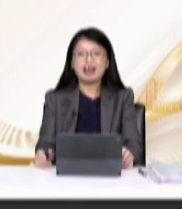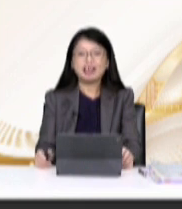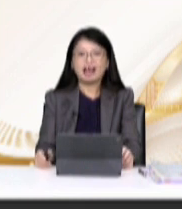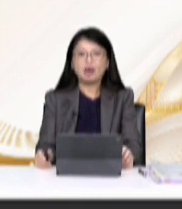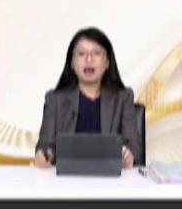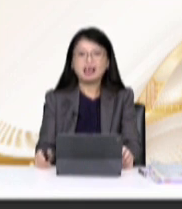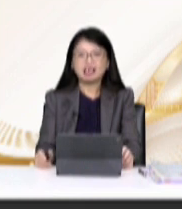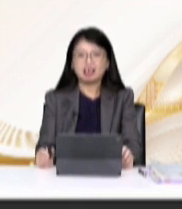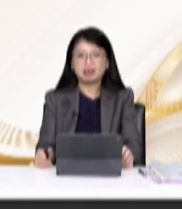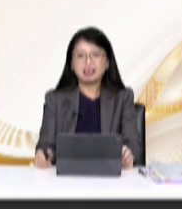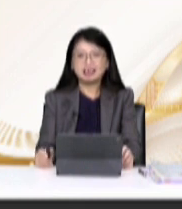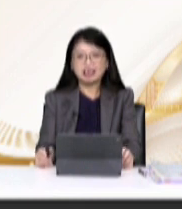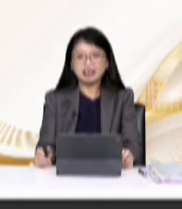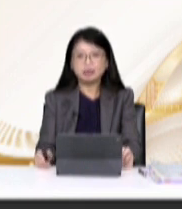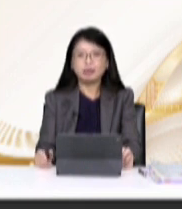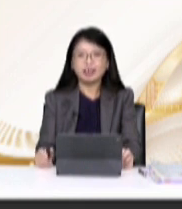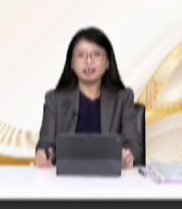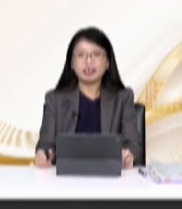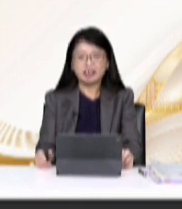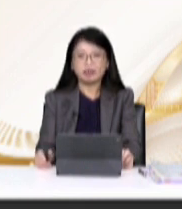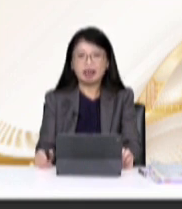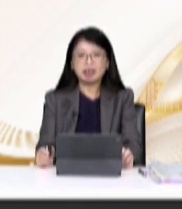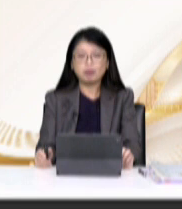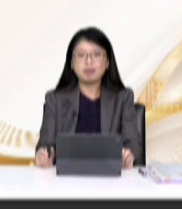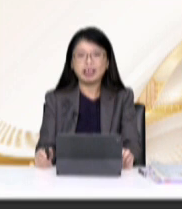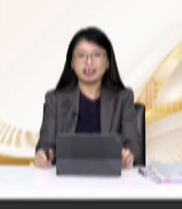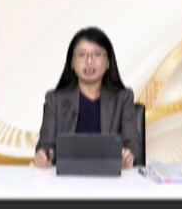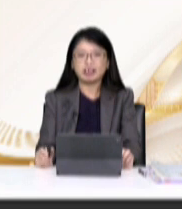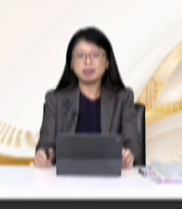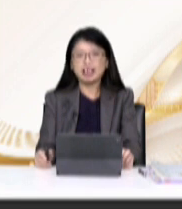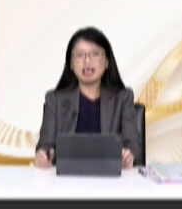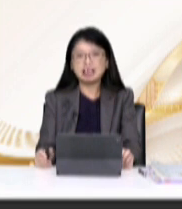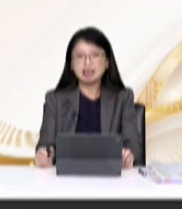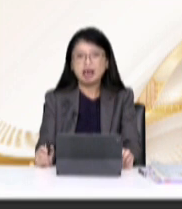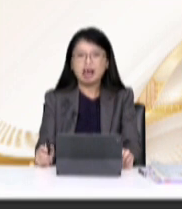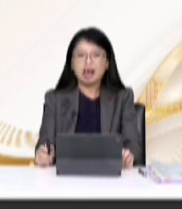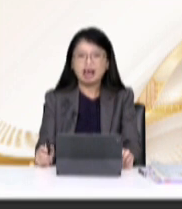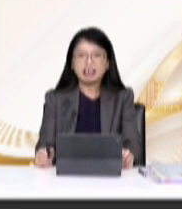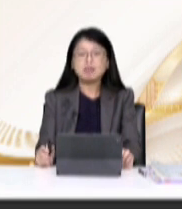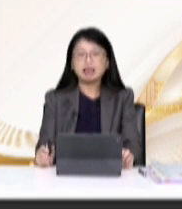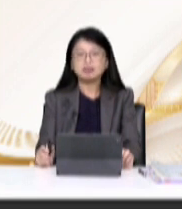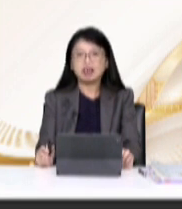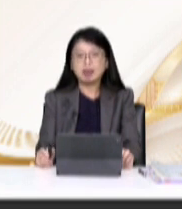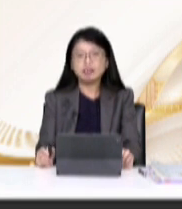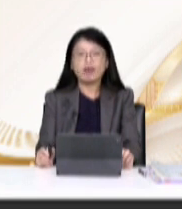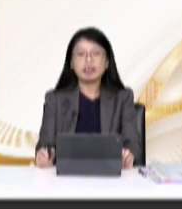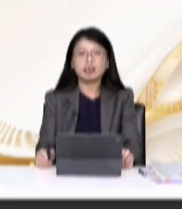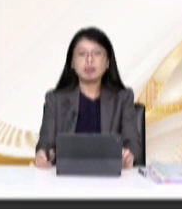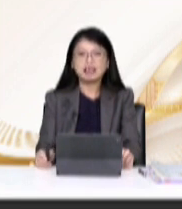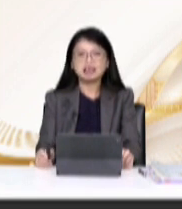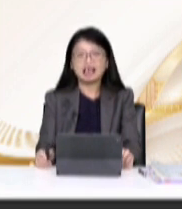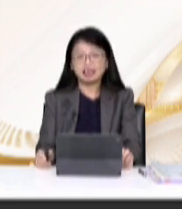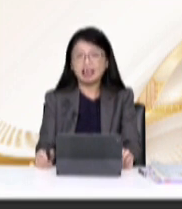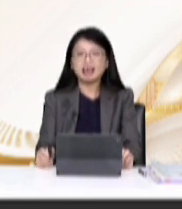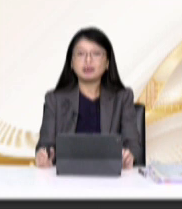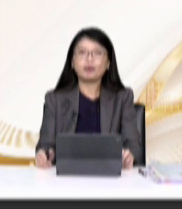ไปแล้วนะคะว่ากรณีที่ให้ตัวหัวหน้าหน่วยงานของรัฐทำความเห็นเนี่ยกรณีพนักงานอัยการมีคำสั่งไม่ฟ้องเนี่ยก็เป็นลักษ